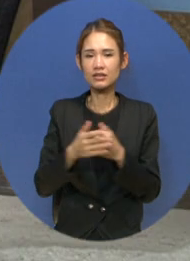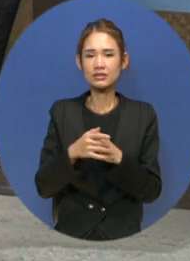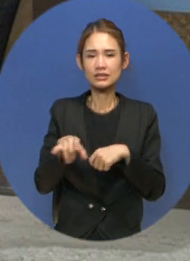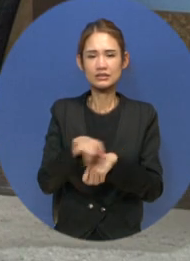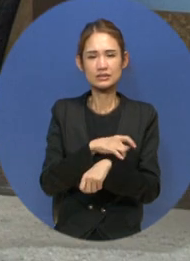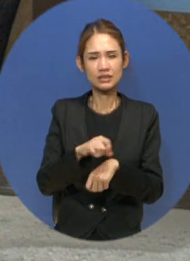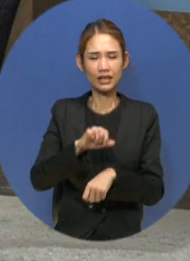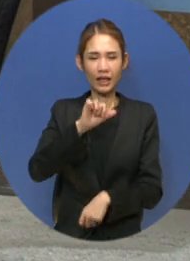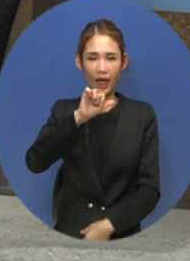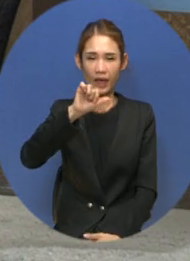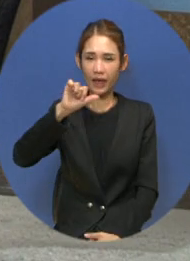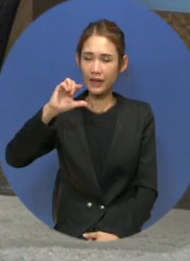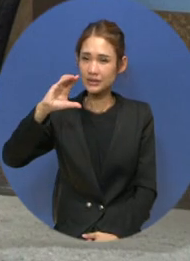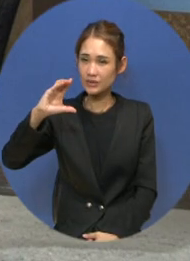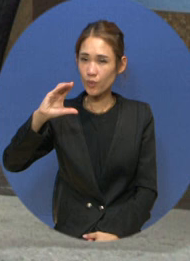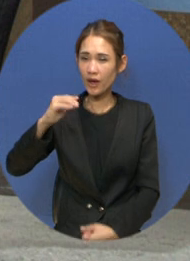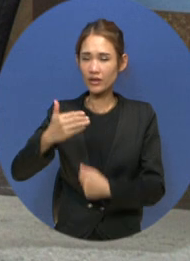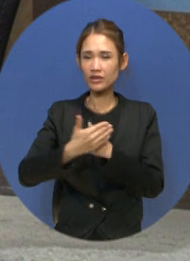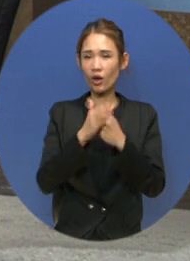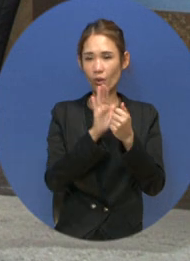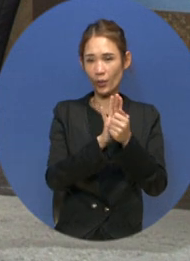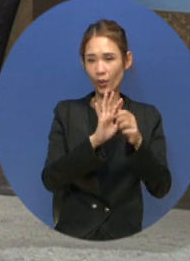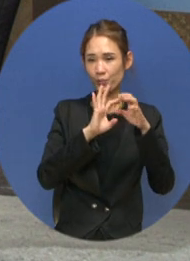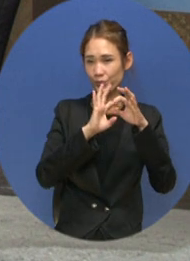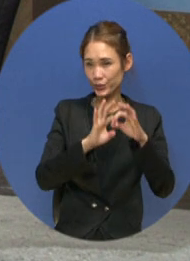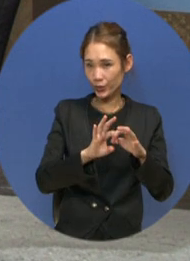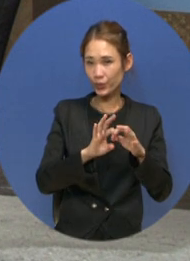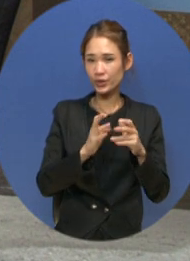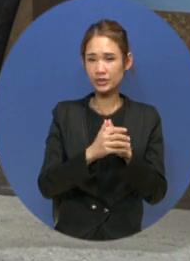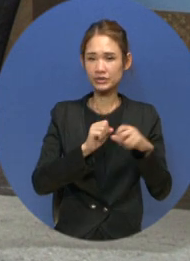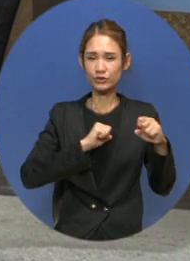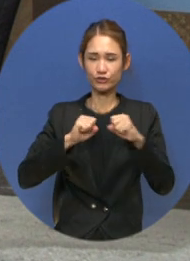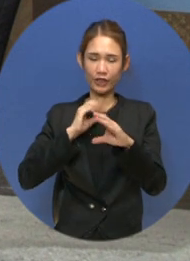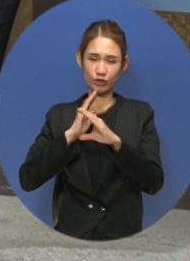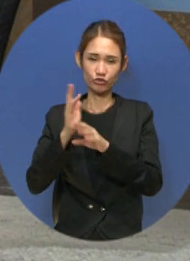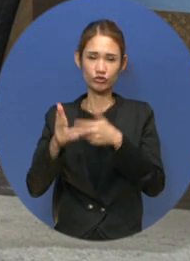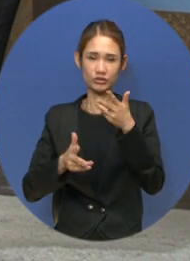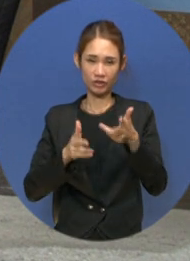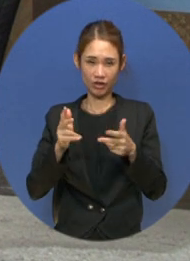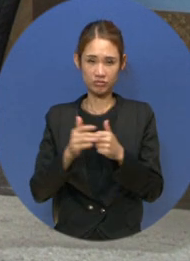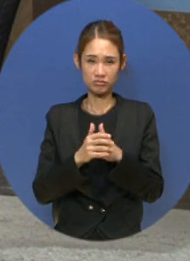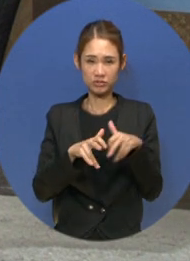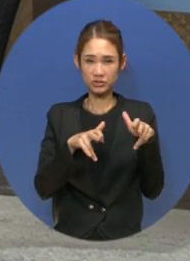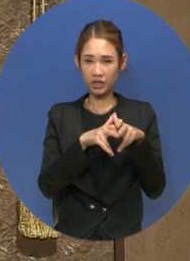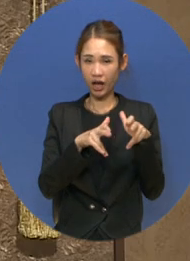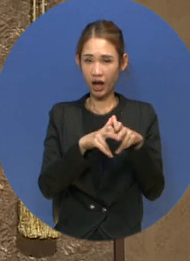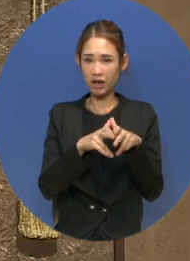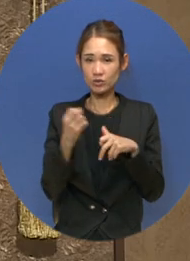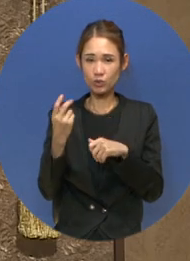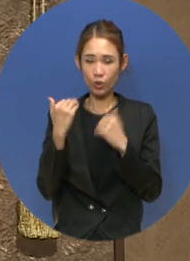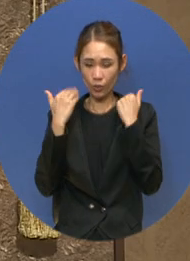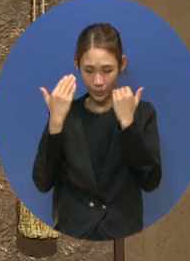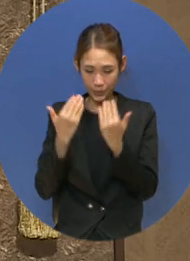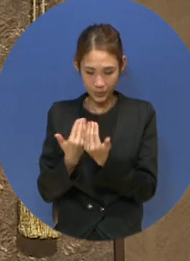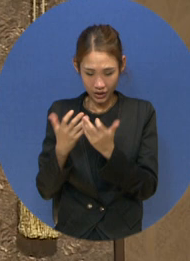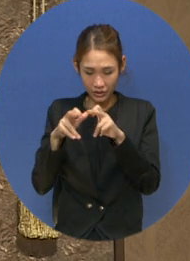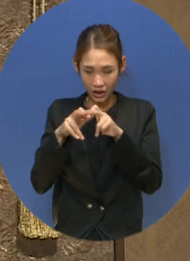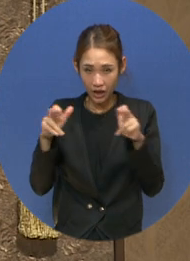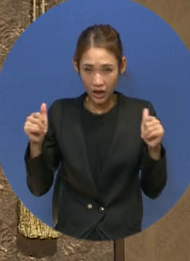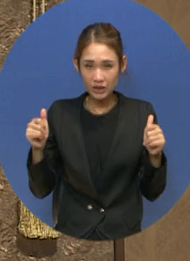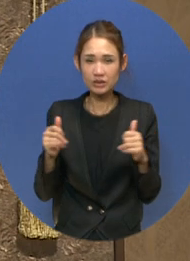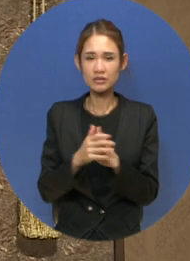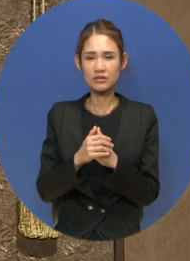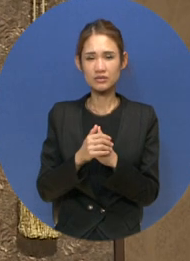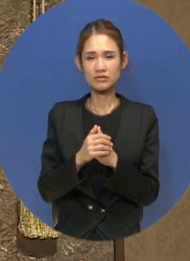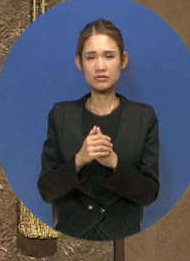그 AAC와 협업을 해서 수행을 한 사업인데요. 네. 뭐 장애인뿐만 아니라